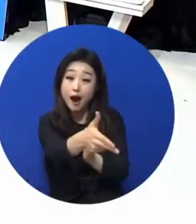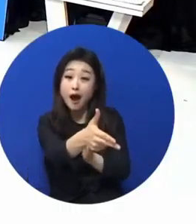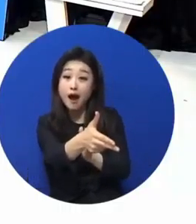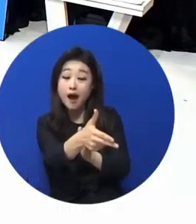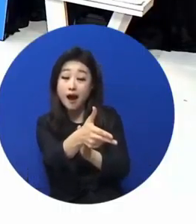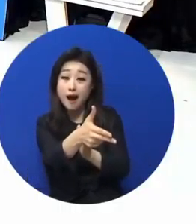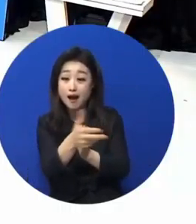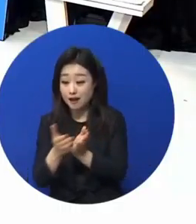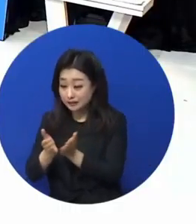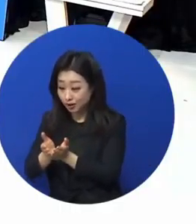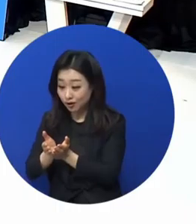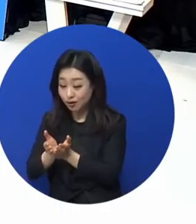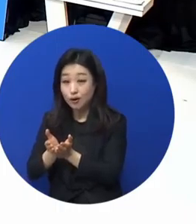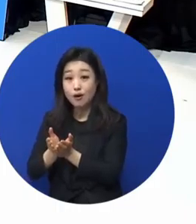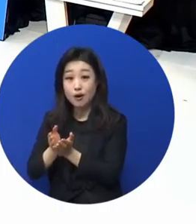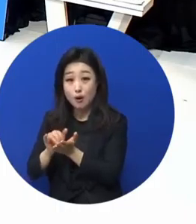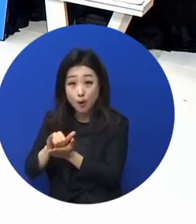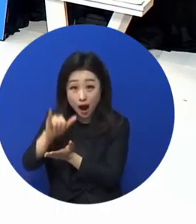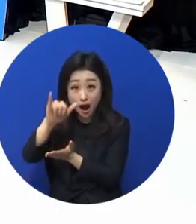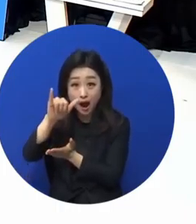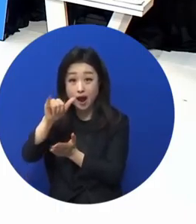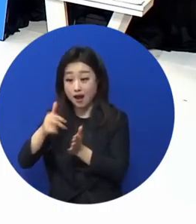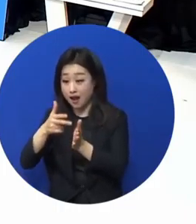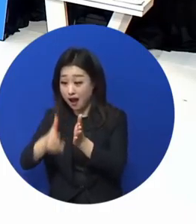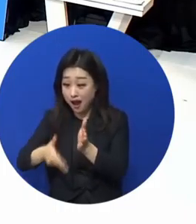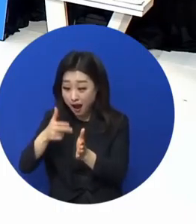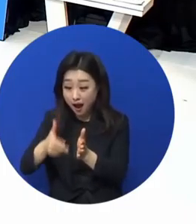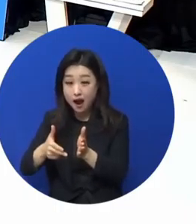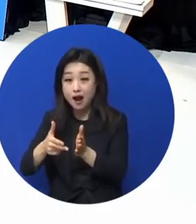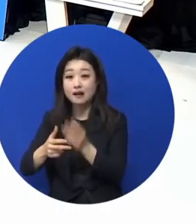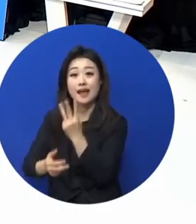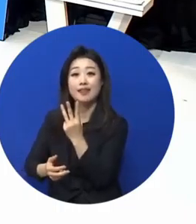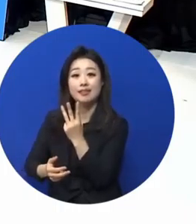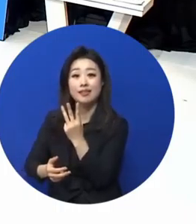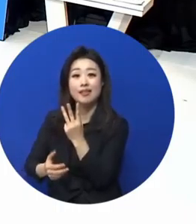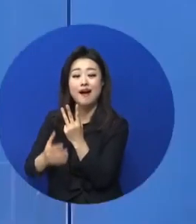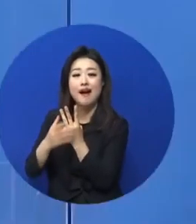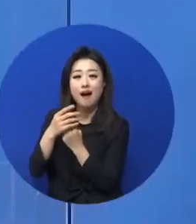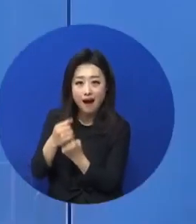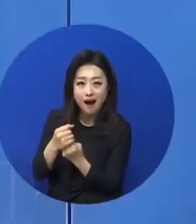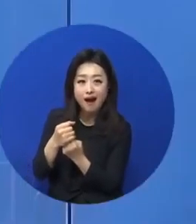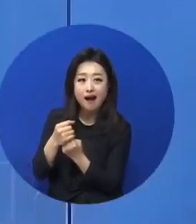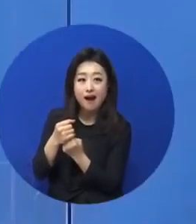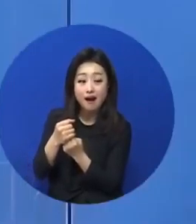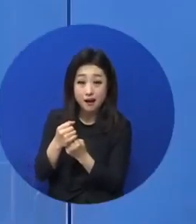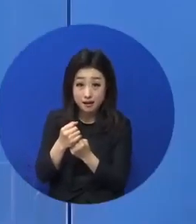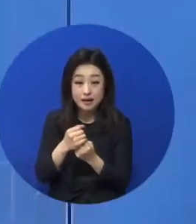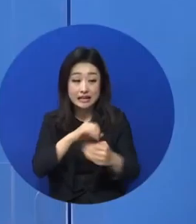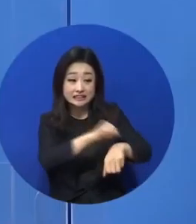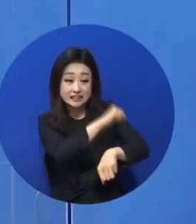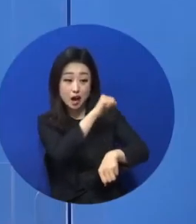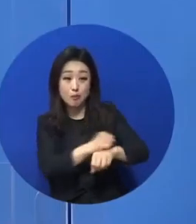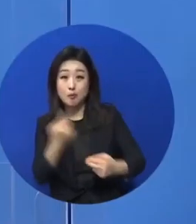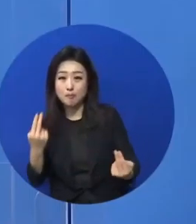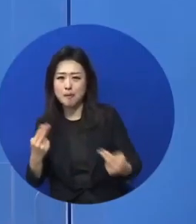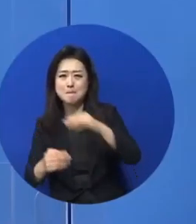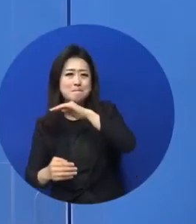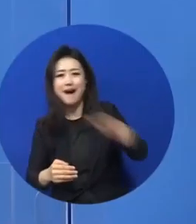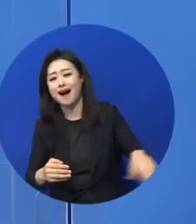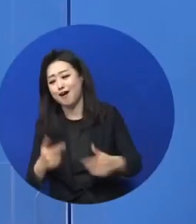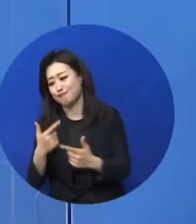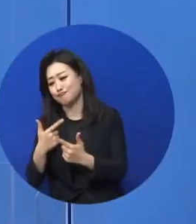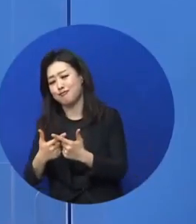같이 어우러지는 이 삼합의 트라이포트가 될 것입니다. 그러면은 동남아시아의 싱가포르보다 부산이